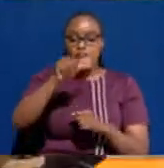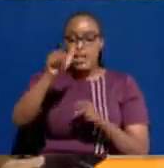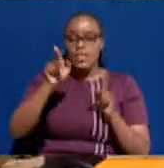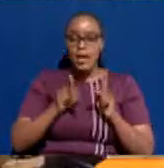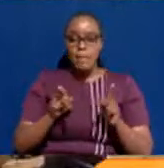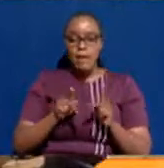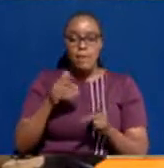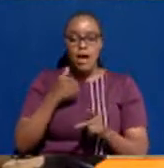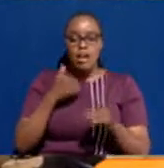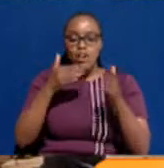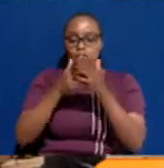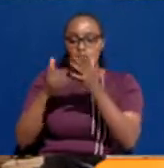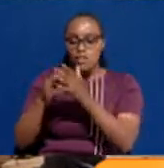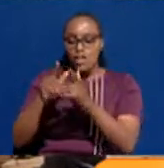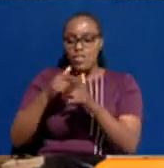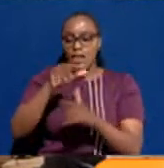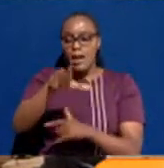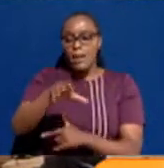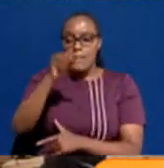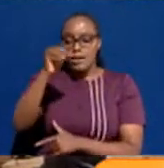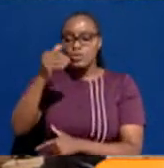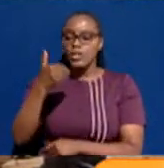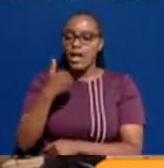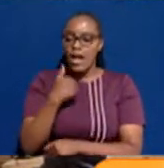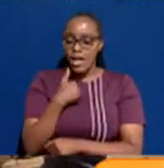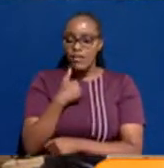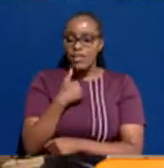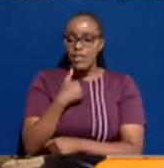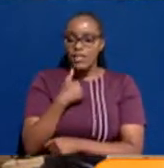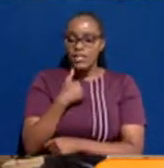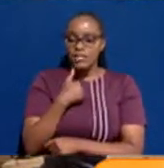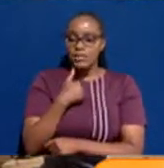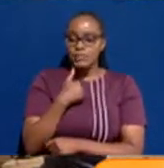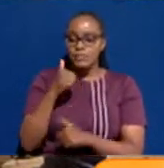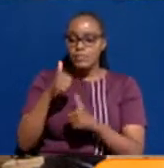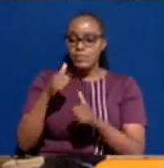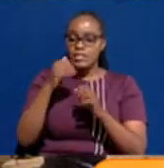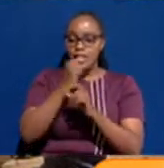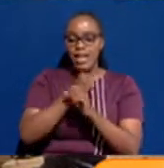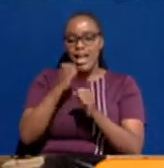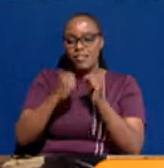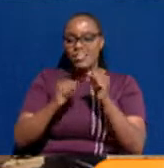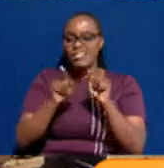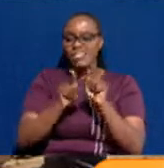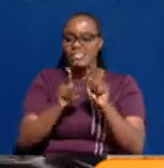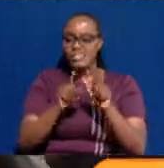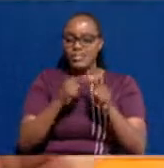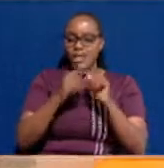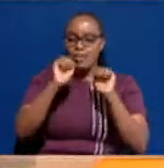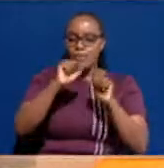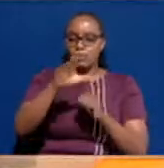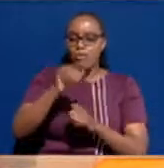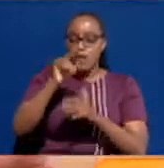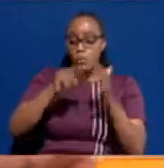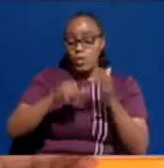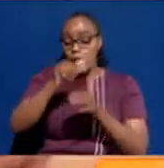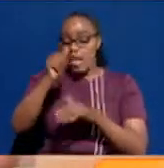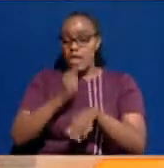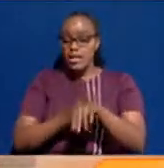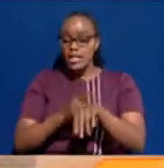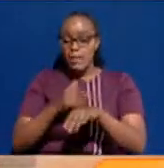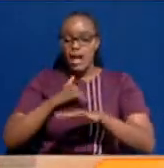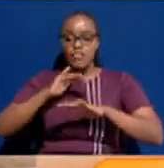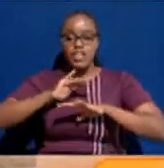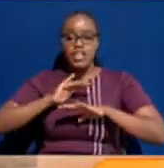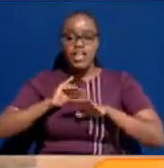wamelima. Unajua watu wakiwa na chakula kwa shamba, you cannot harvest. So unajikuta kama kuna wakati kuna